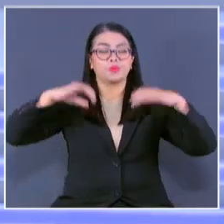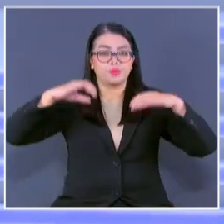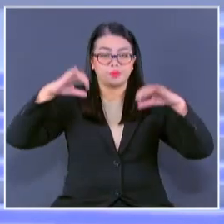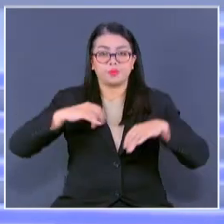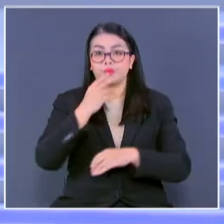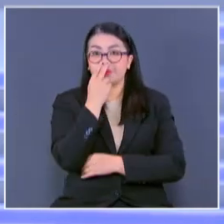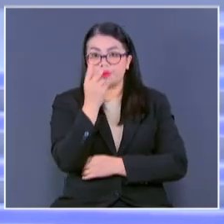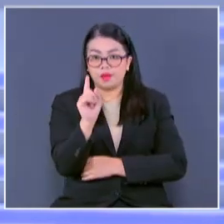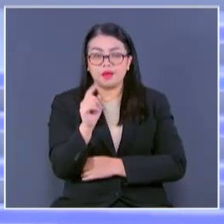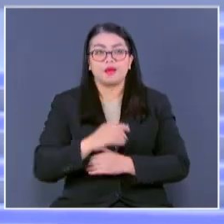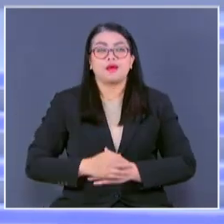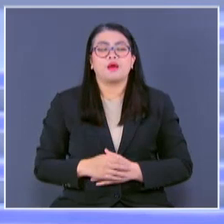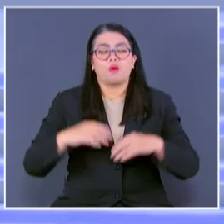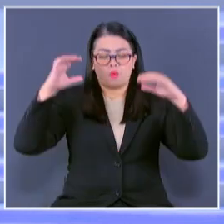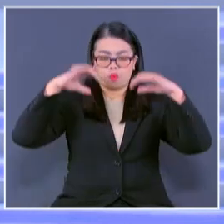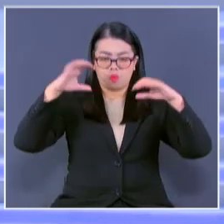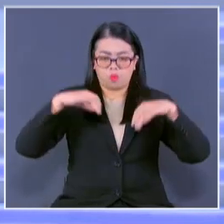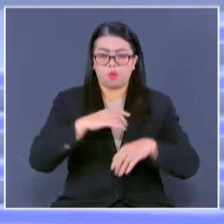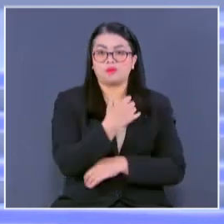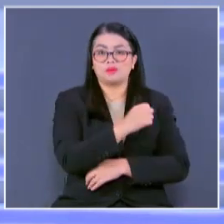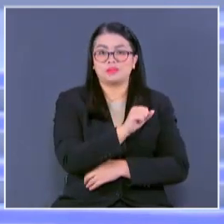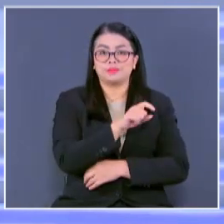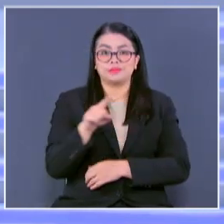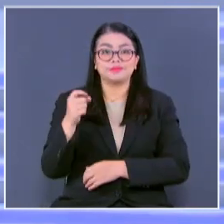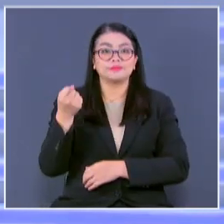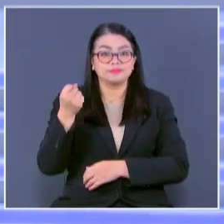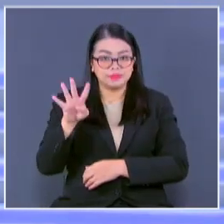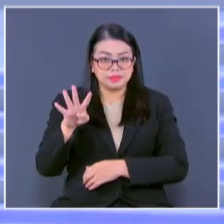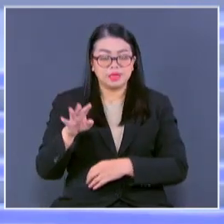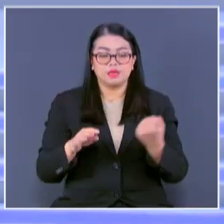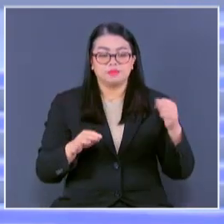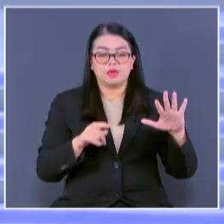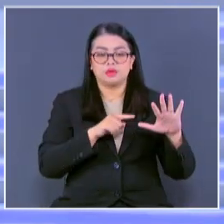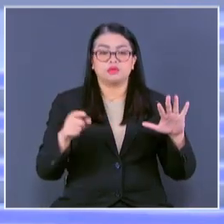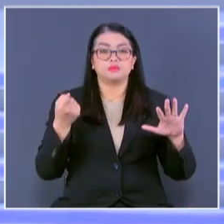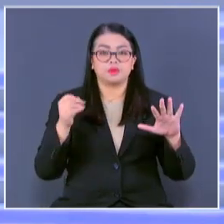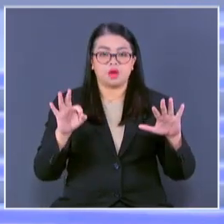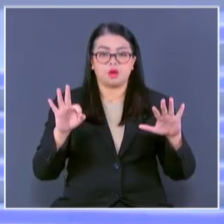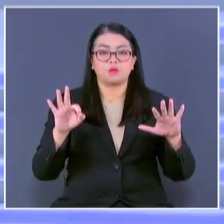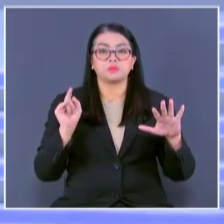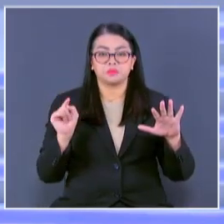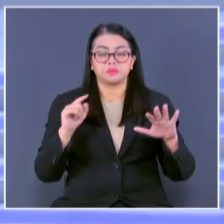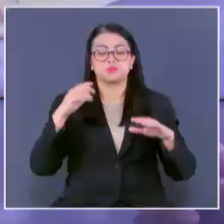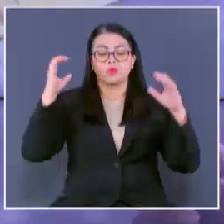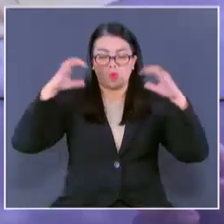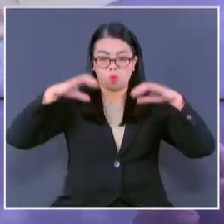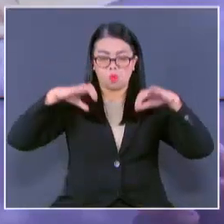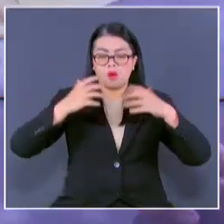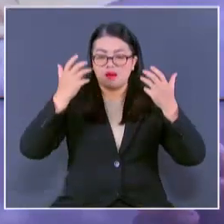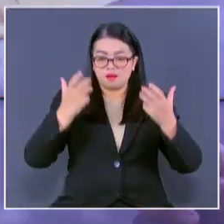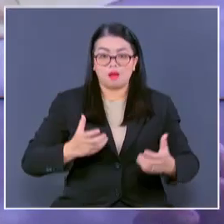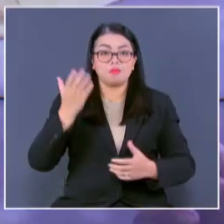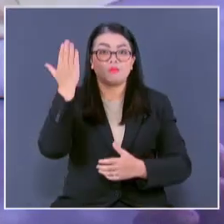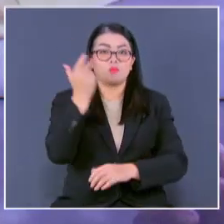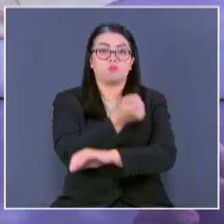าพเรดาร์บ้านเรามีฝนหนักแน่ๆ 10-14 แต่จะหนักมากคือ 15-19 แล้วเมื่อวานนี้ที่จังหวัดภูเก็ตปรากฏว่าเกิดเห